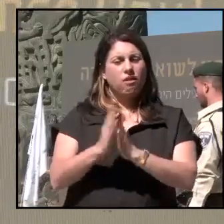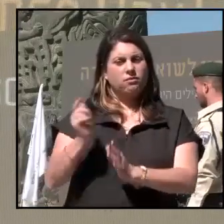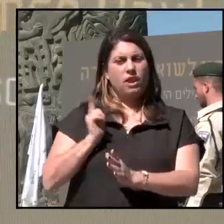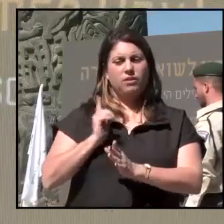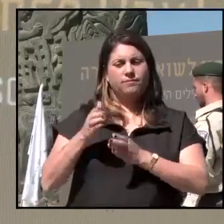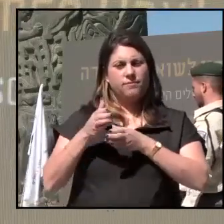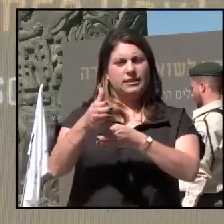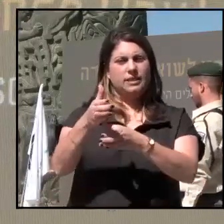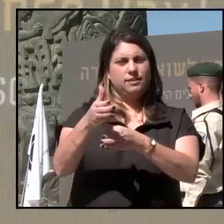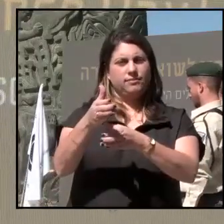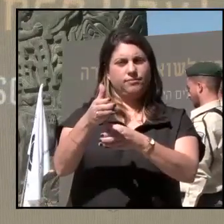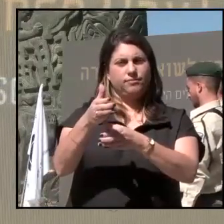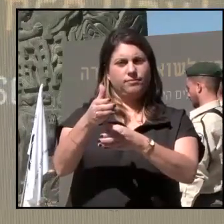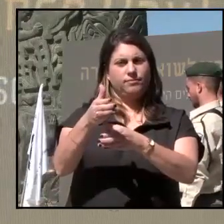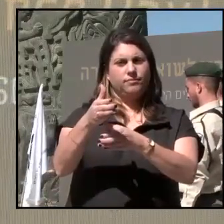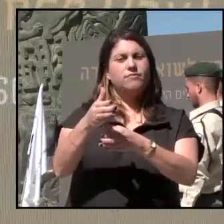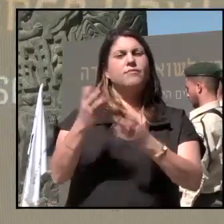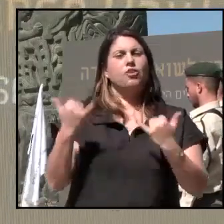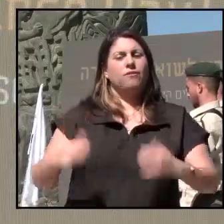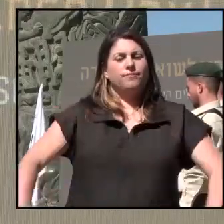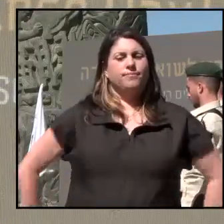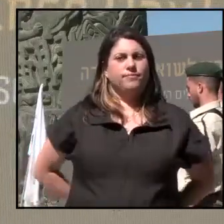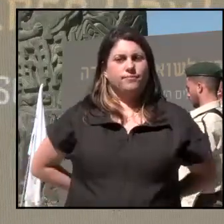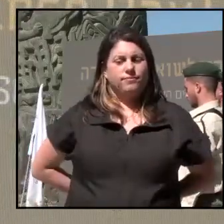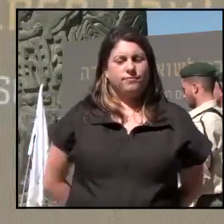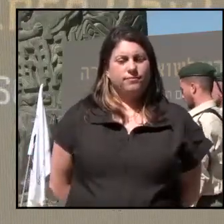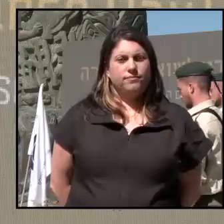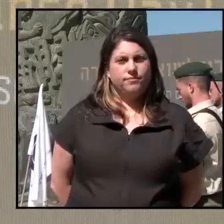שק. משמר יבוא לנוח. מאוד נוח.